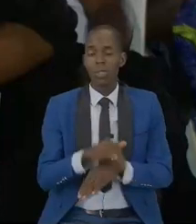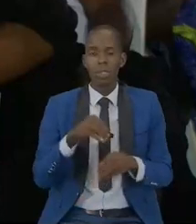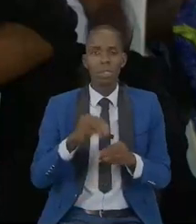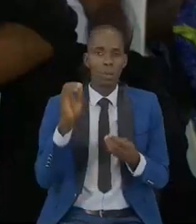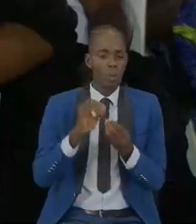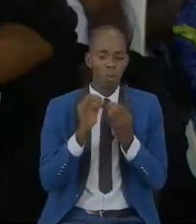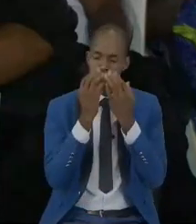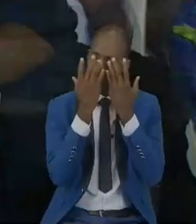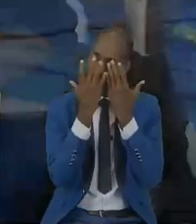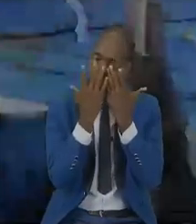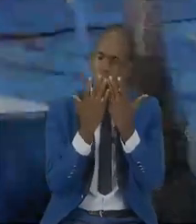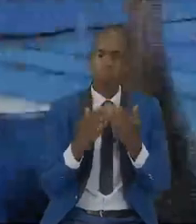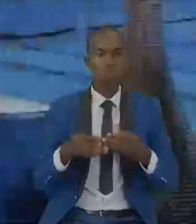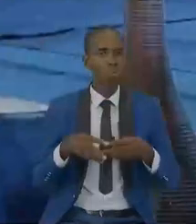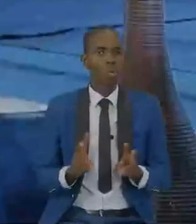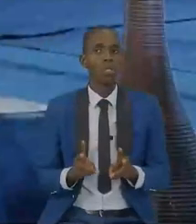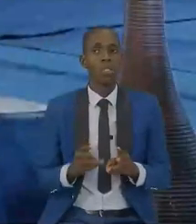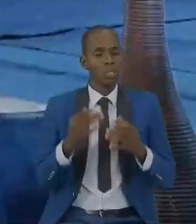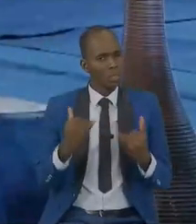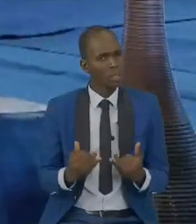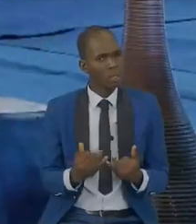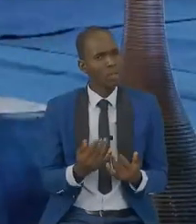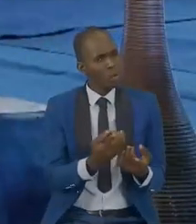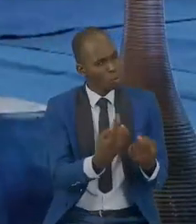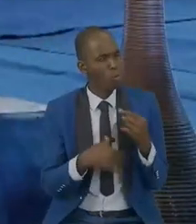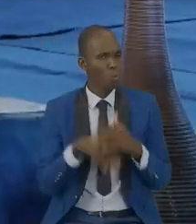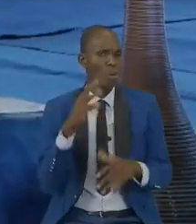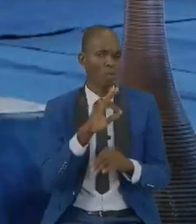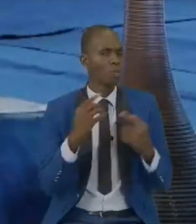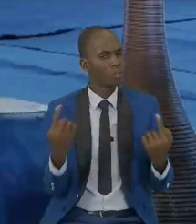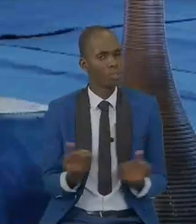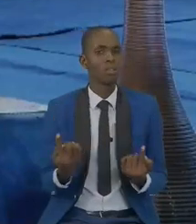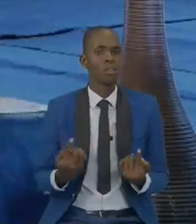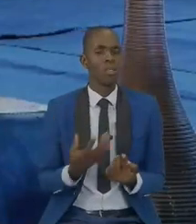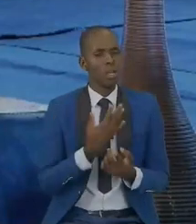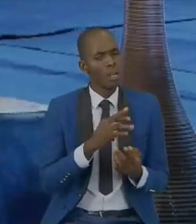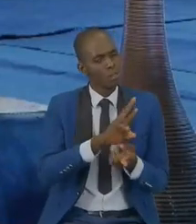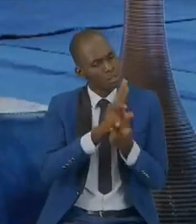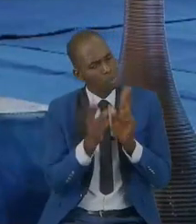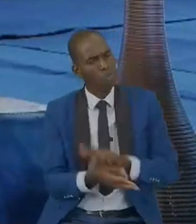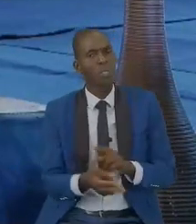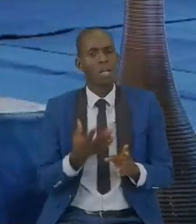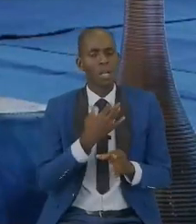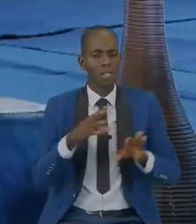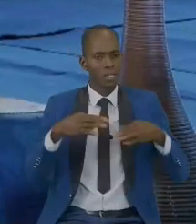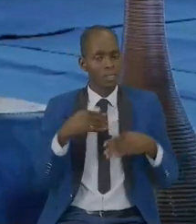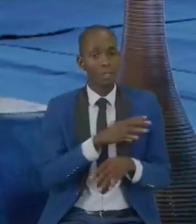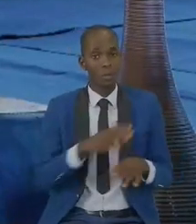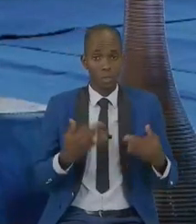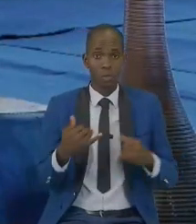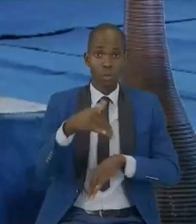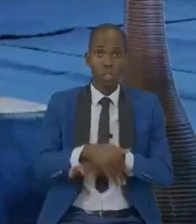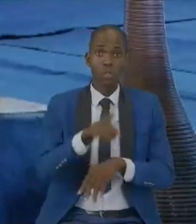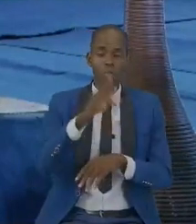au sérieux, maintenant de façon sobre, de tout ton cœur, sors de tes péchés et viens au